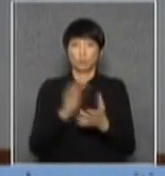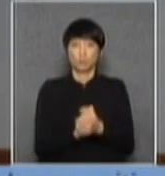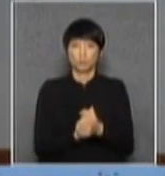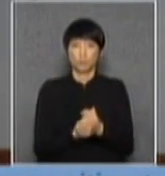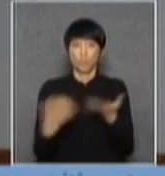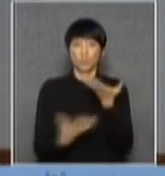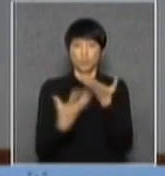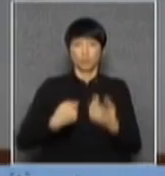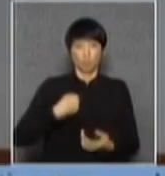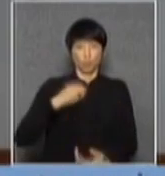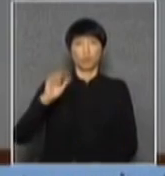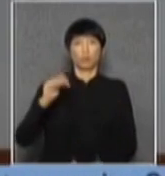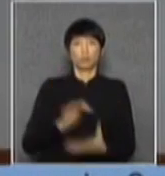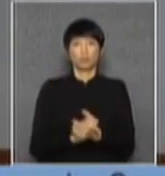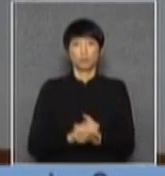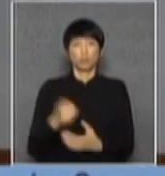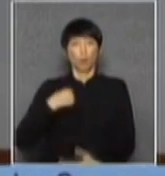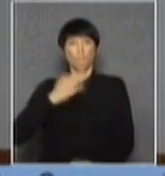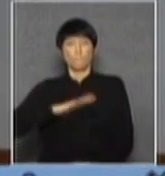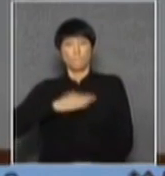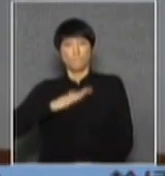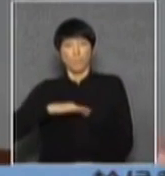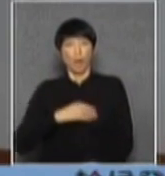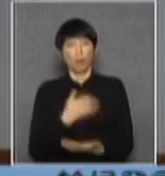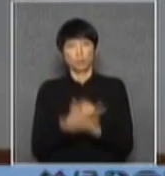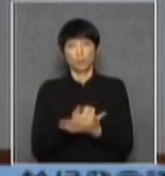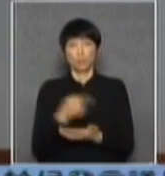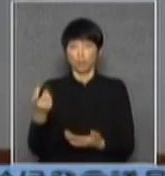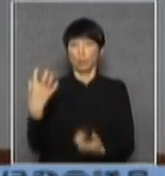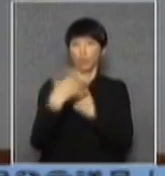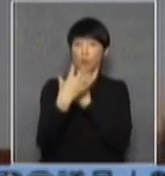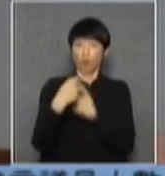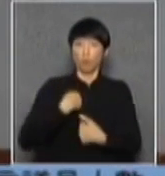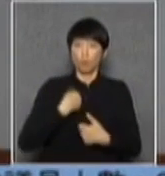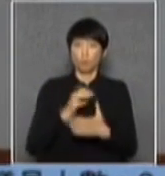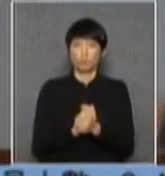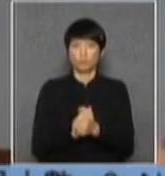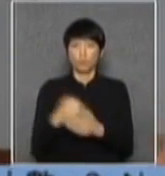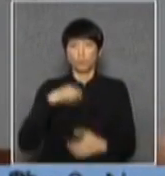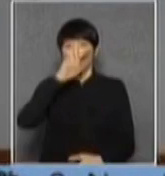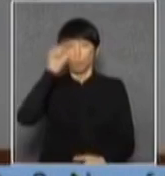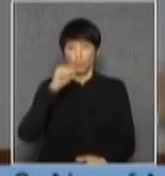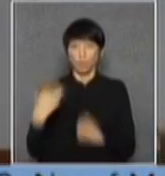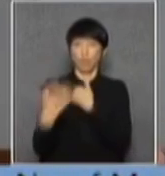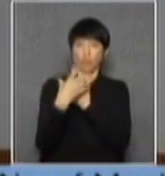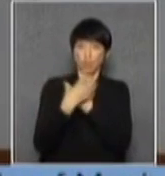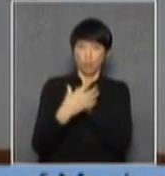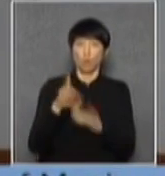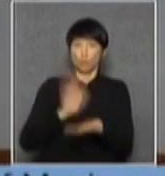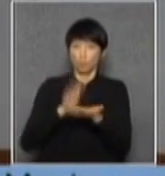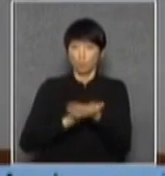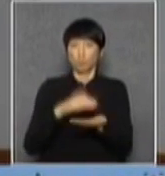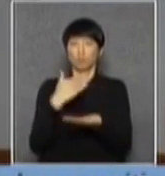我咪得咯，我唔怕變做灰燼啦。你咪講咯，喺我個問題上面鬧又好，讚又好，總唔